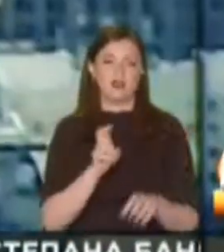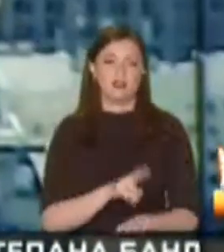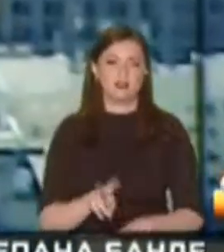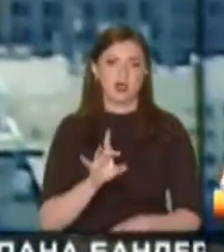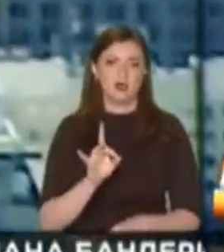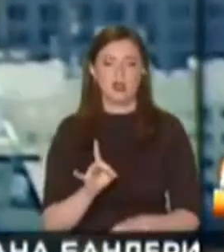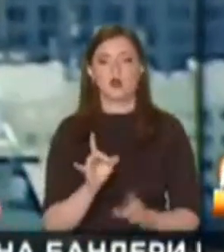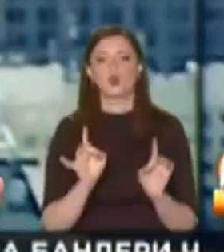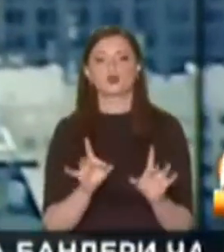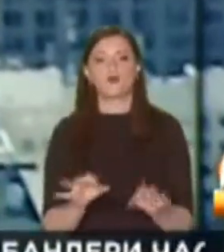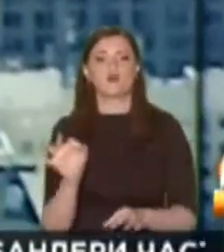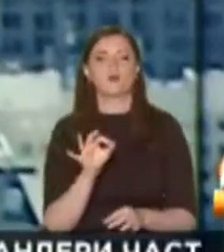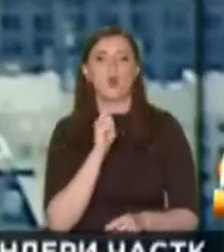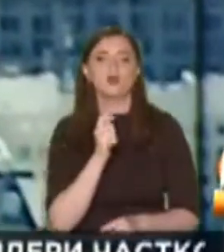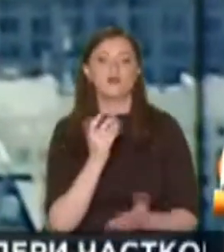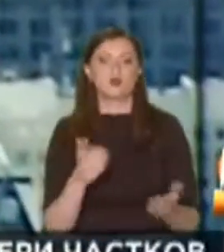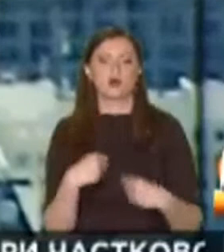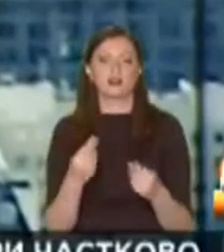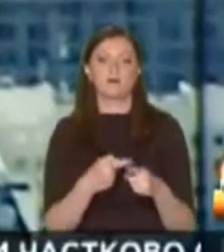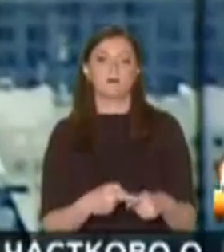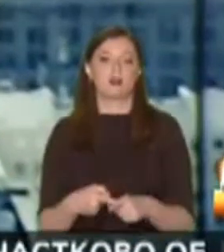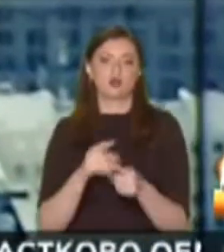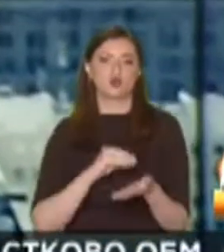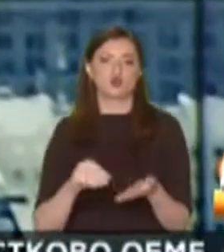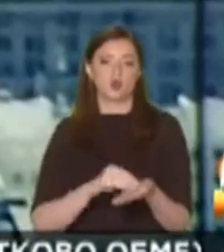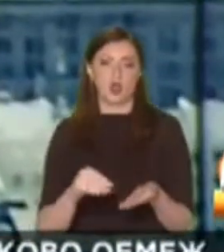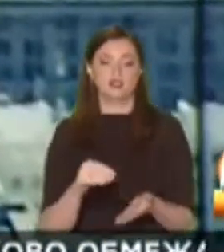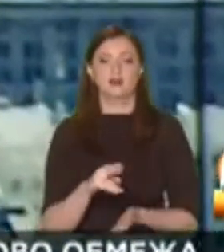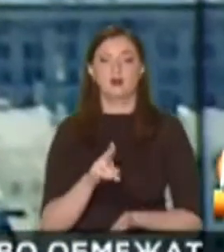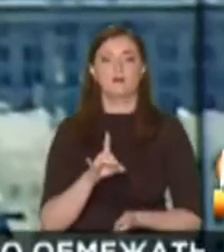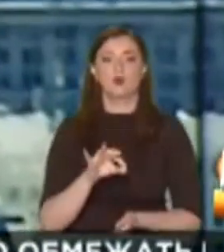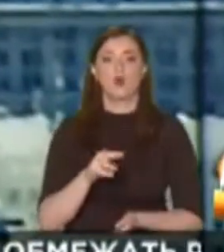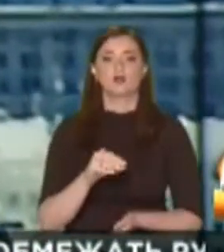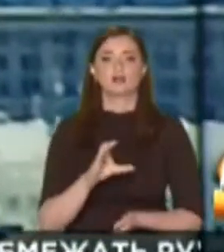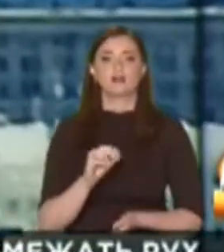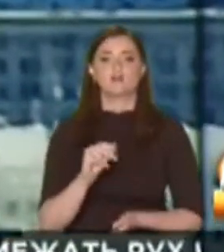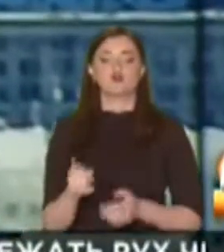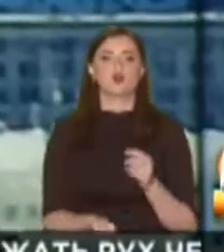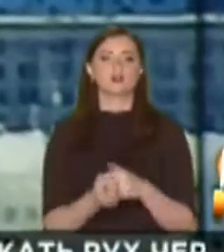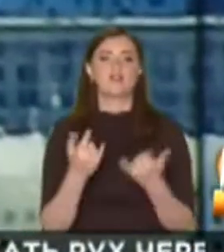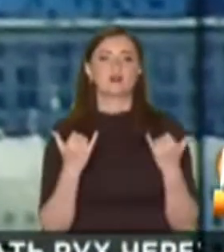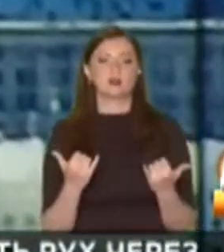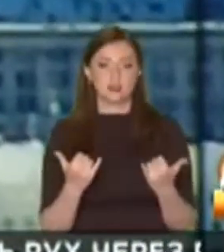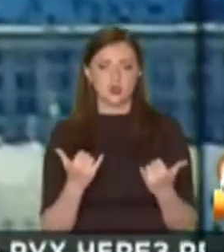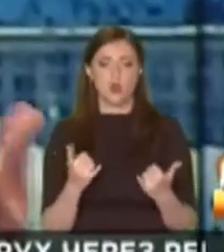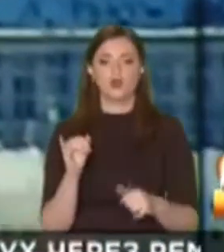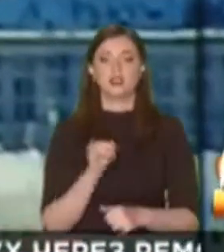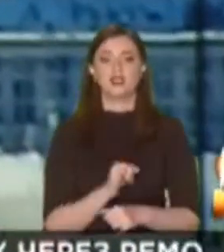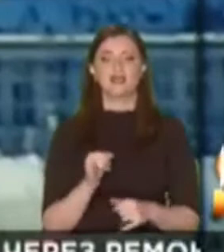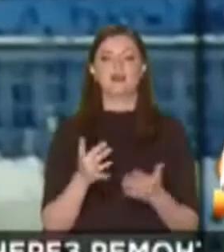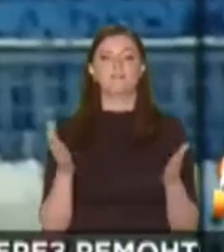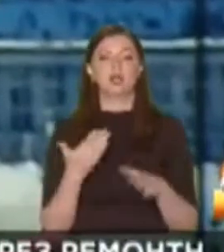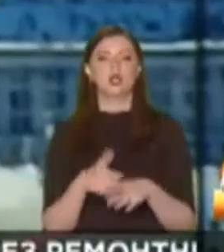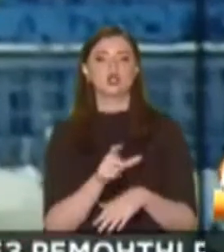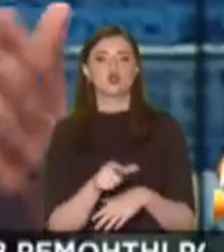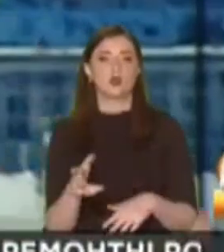розповів про інтерв'ю, яке дав білоруський журналіст Роман Протасевич. Воно з'явилося сьогодні. І більшість